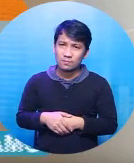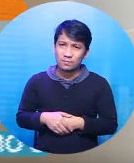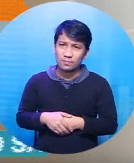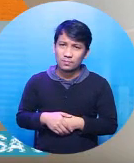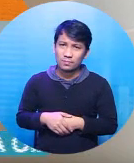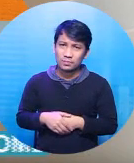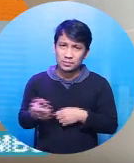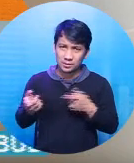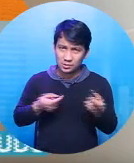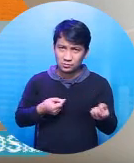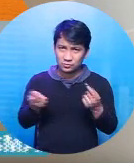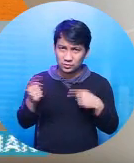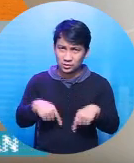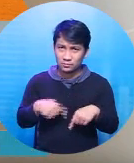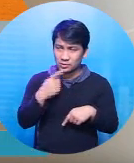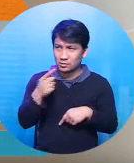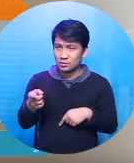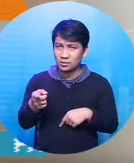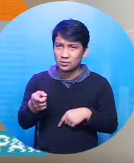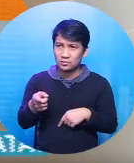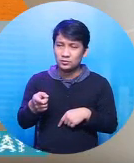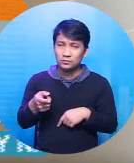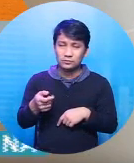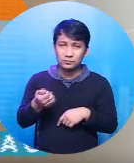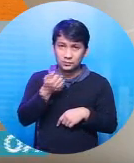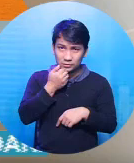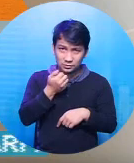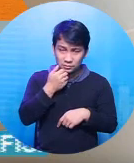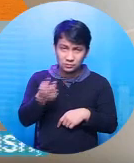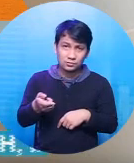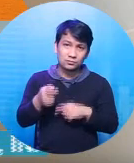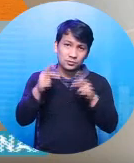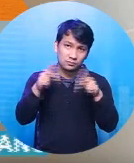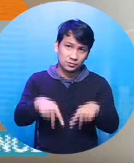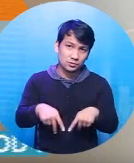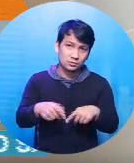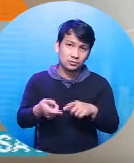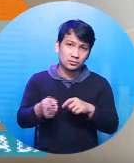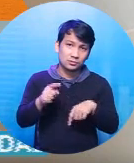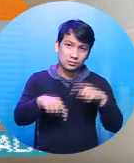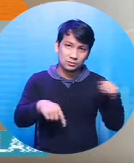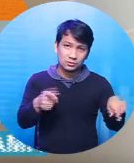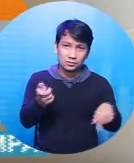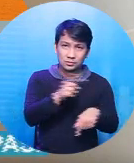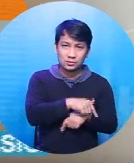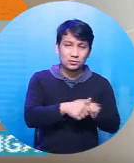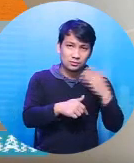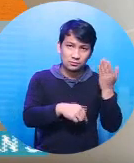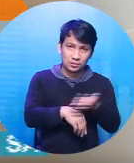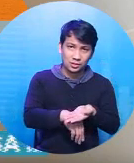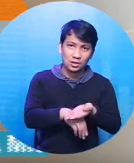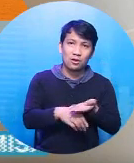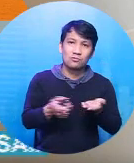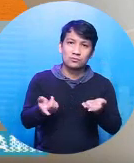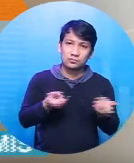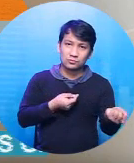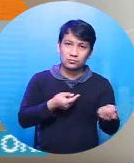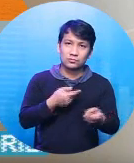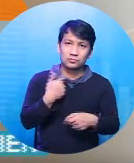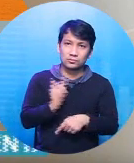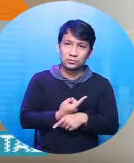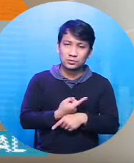kaya nangyari ito? Or meron bang pagkukulang ibang tao sa iyo at sa kapatid mo kaya nangyari ito?